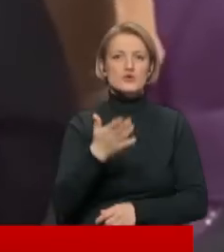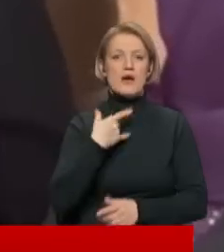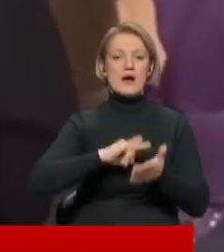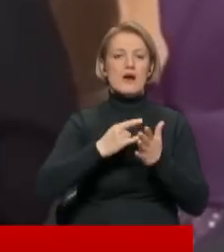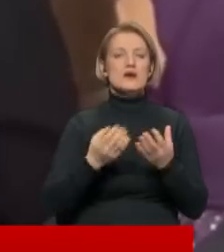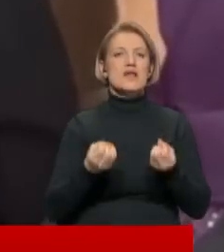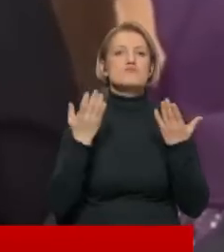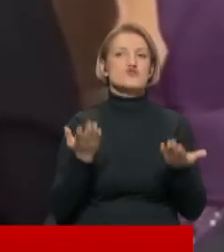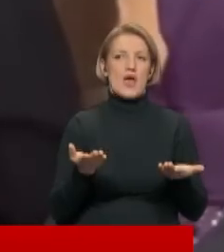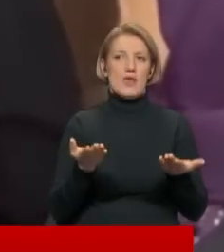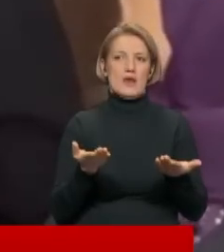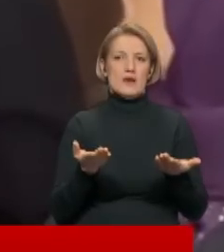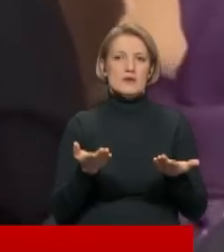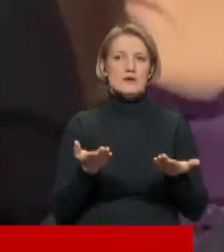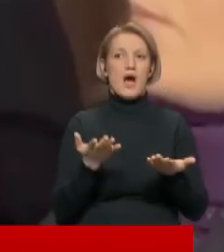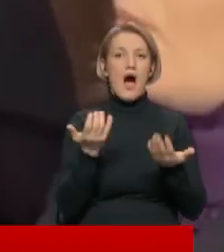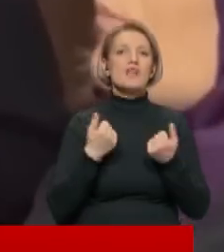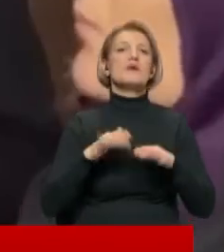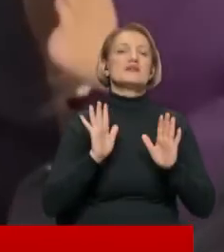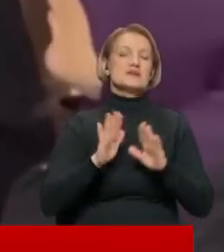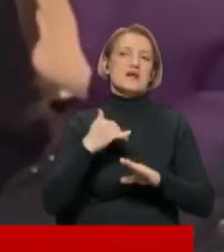Mesela ben geçim yapamayacağım ki alamadıktan